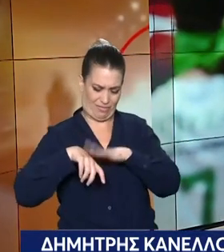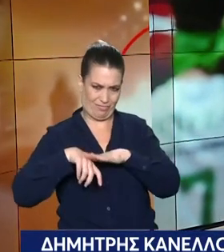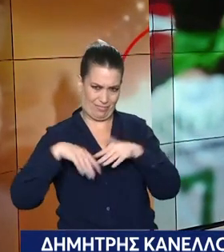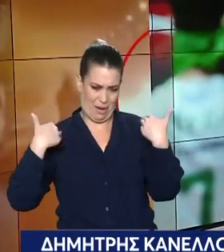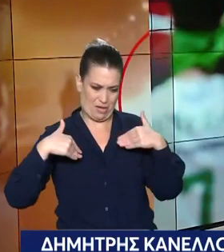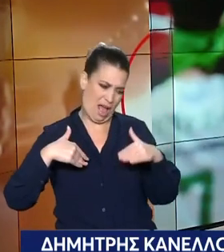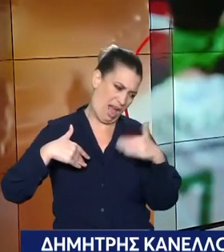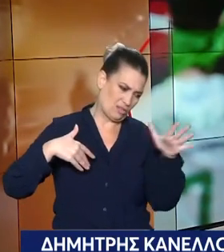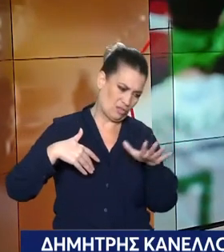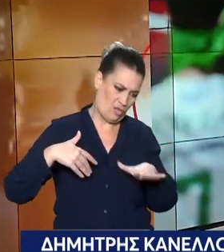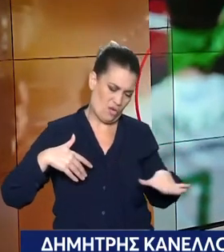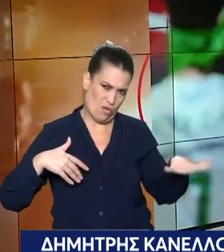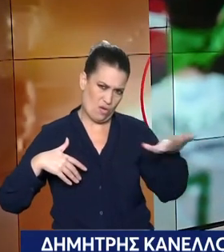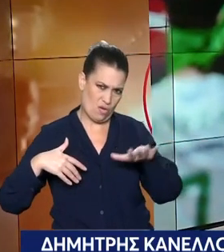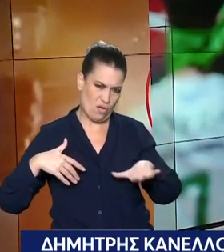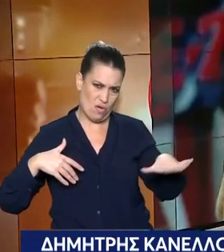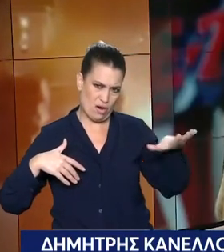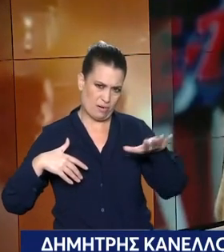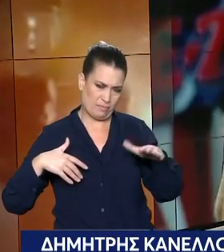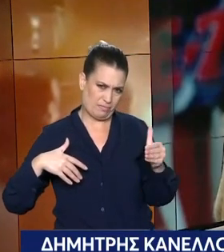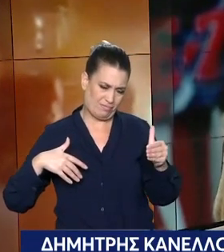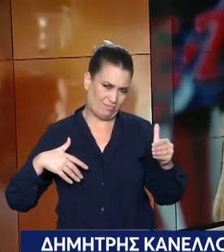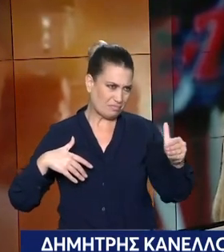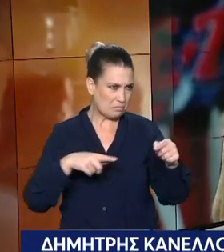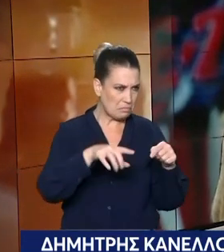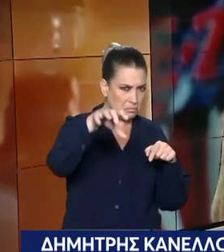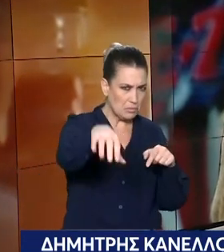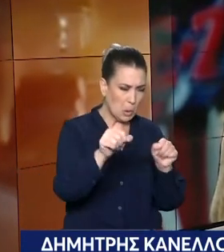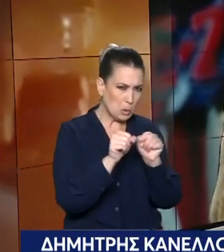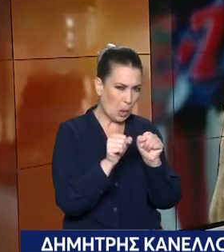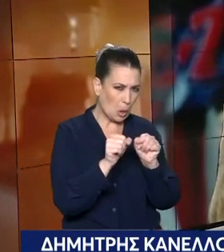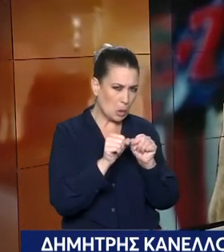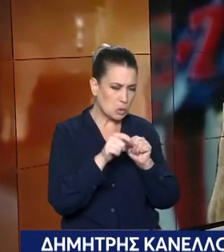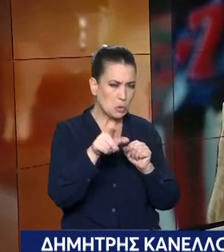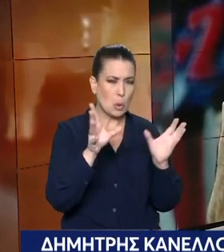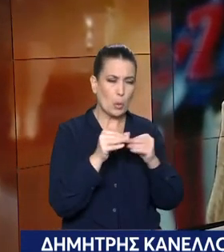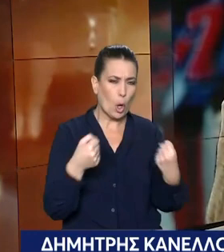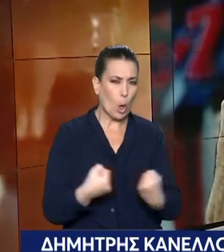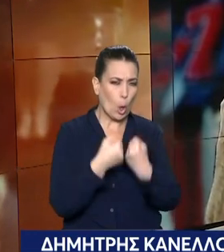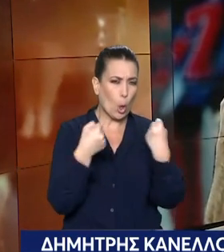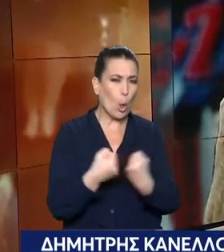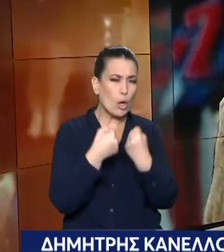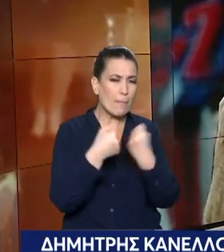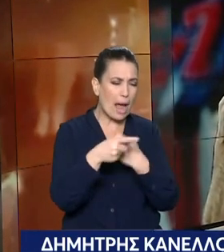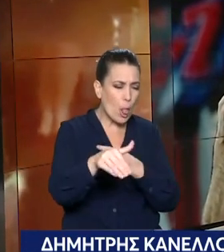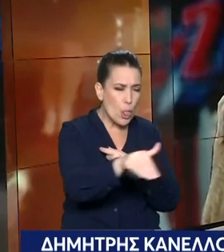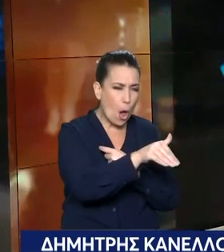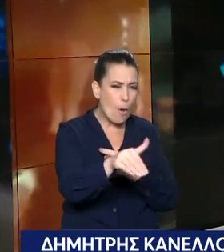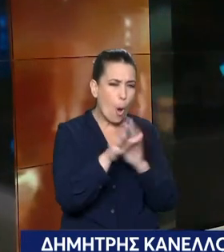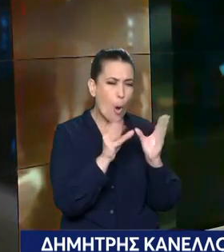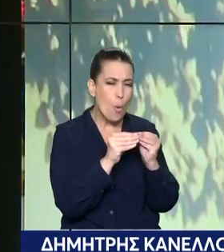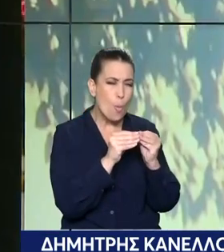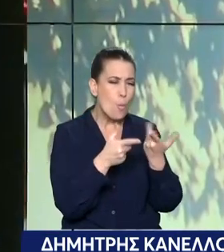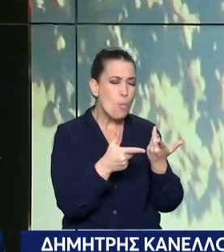Μερκούρη, και χωρίζει αυτό από το Αλού Φαν Πάρκ, ένα κάθετο παράδρομο στην Εθνική Οδό, μια